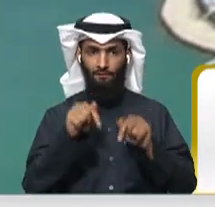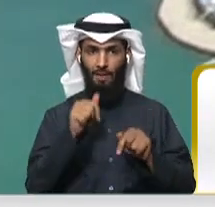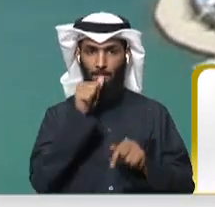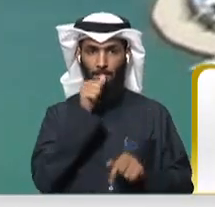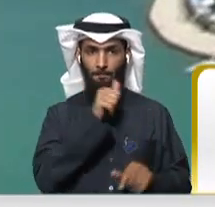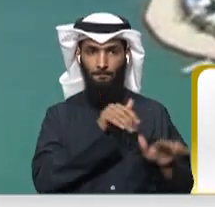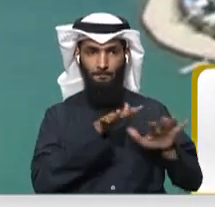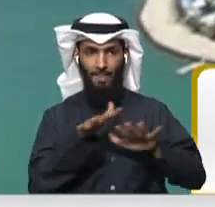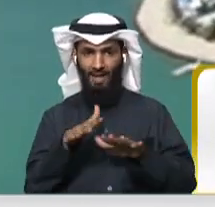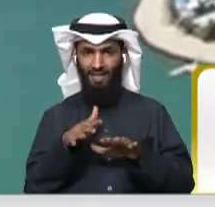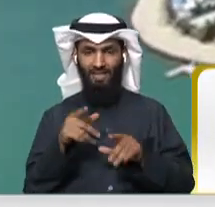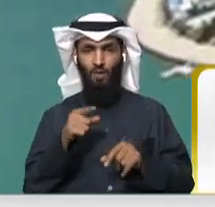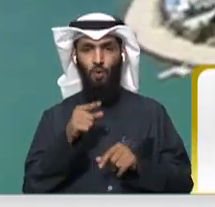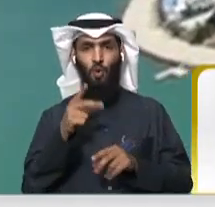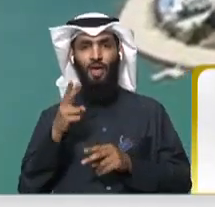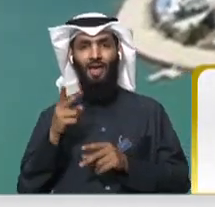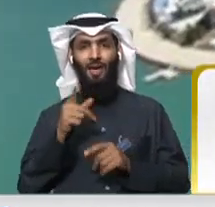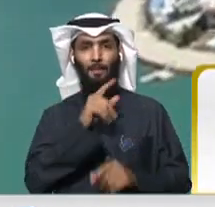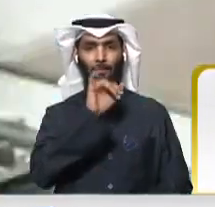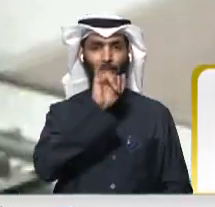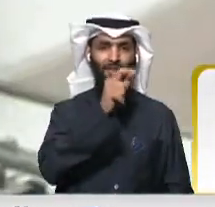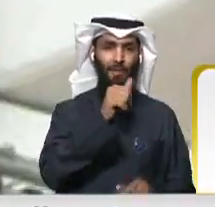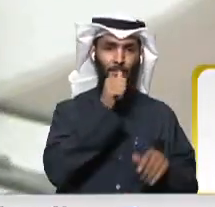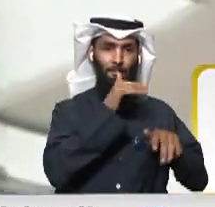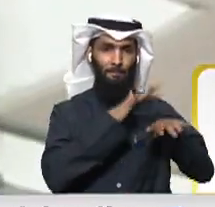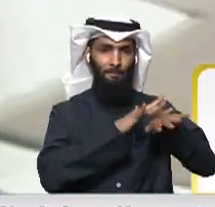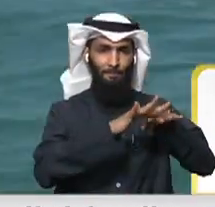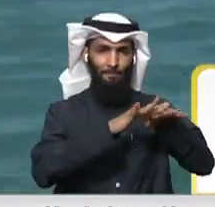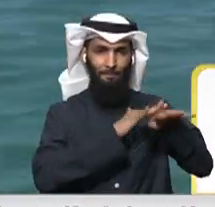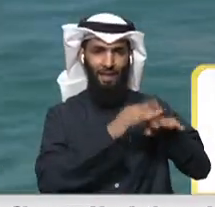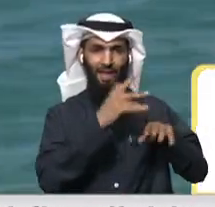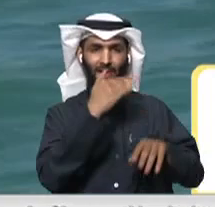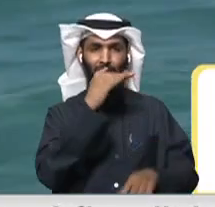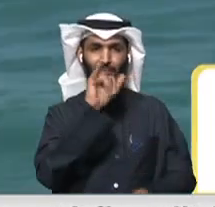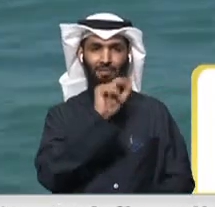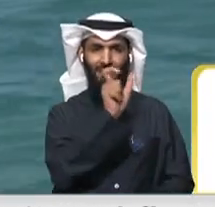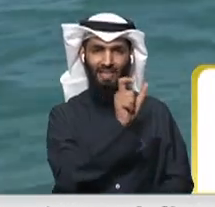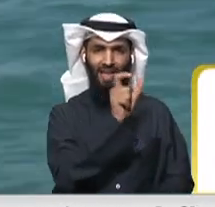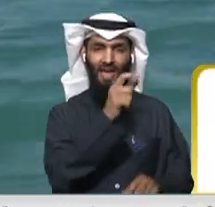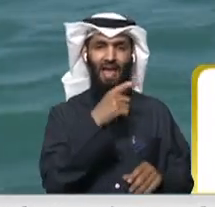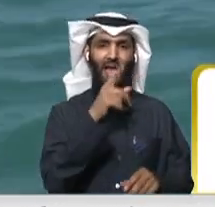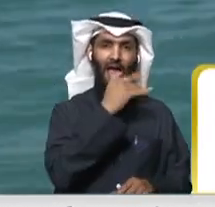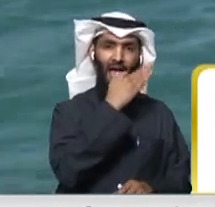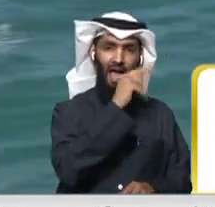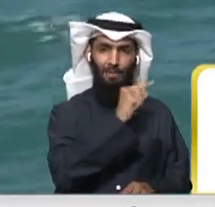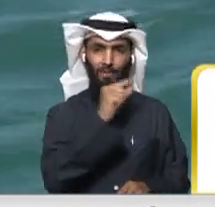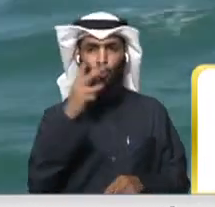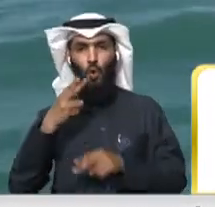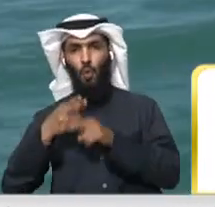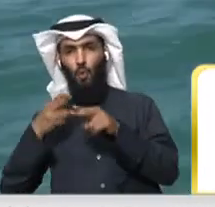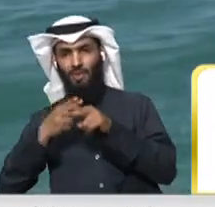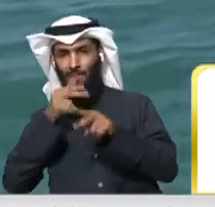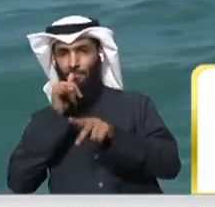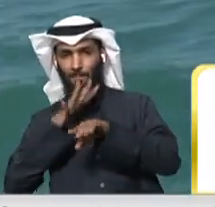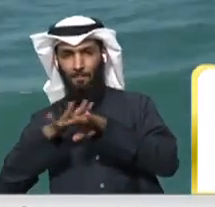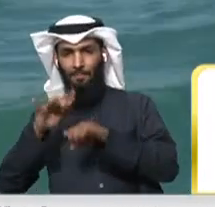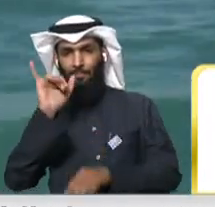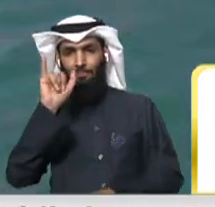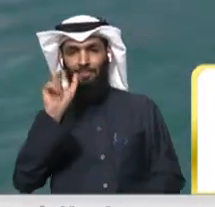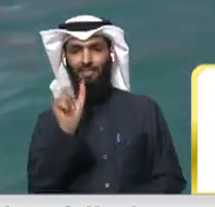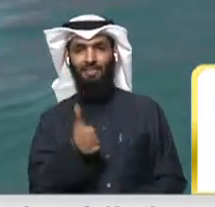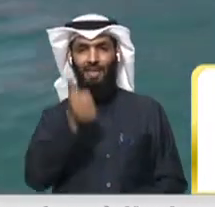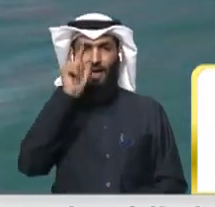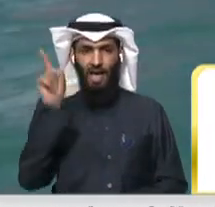تدشينه بين ميناء حمد وميناء الاوخ الكويتي في اغسطس من عام 2017